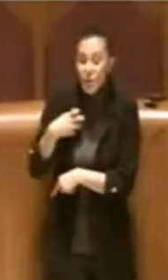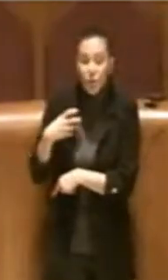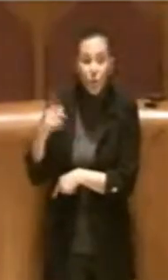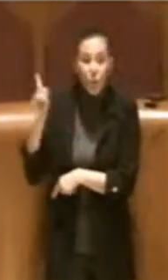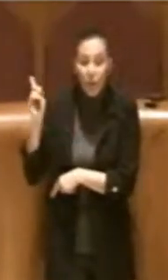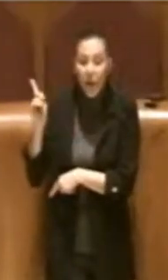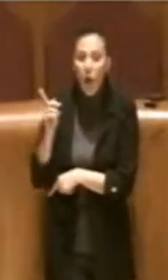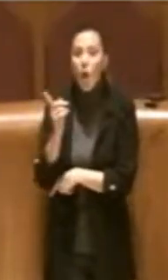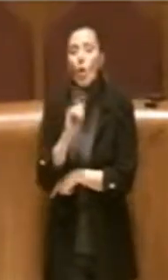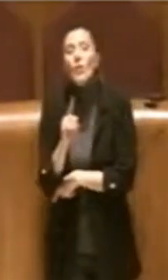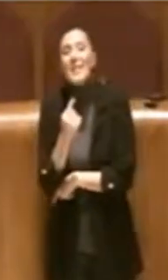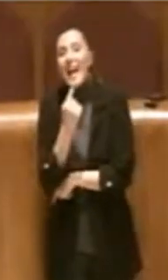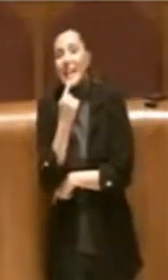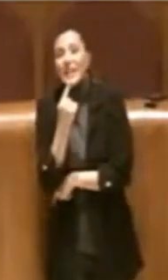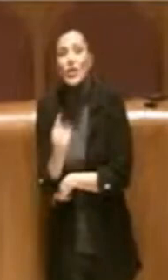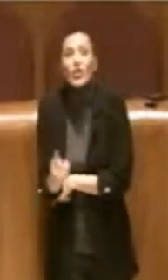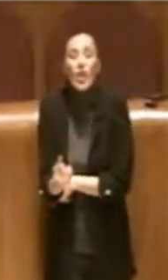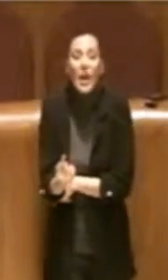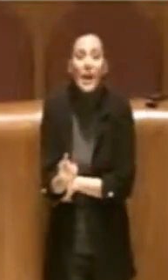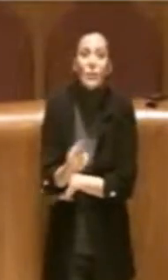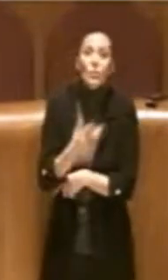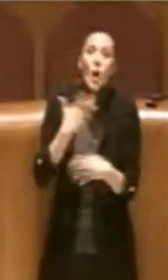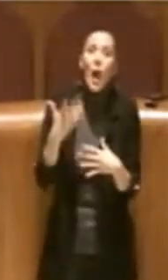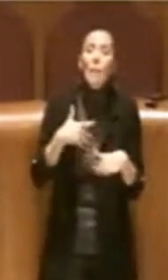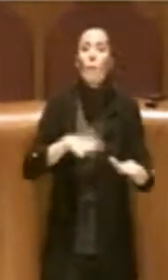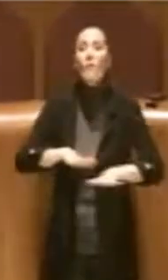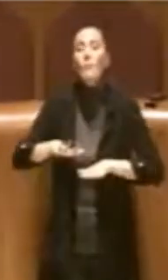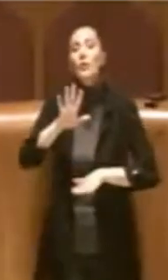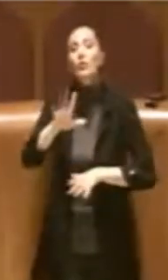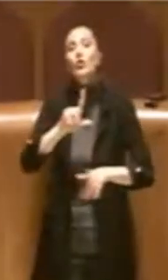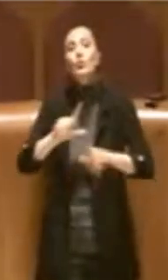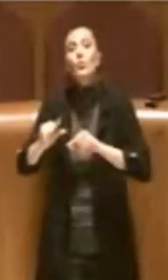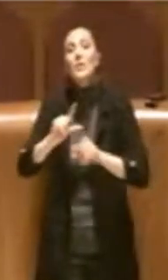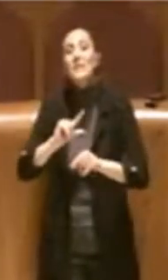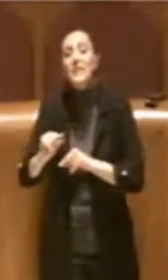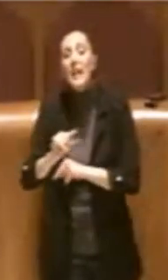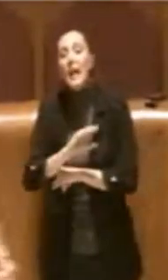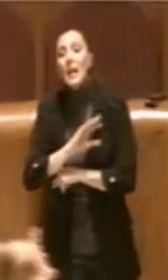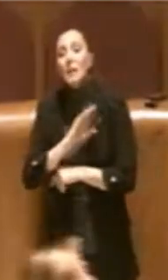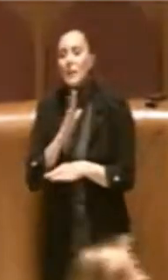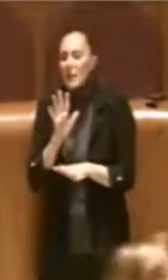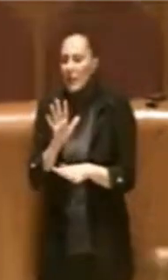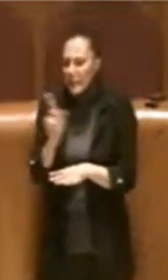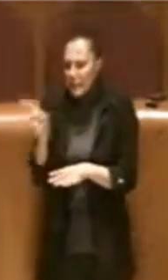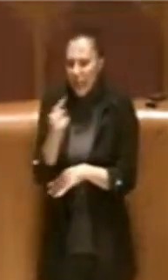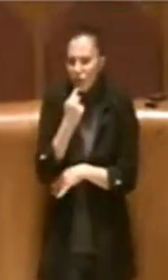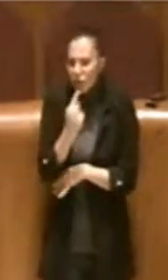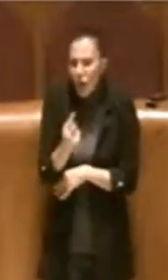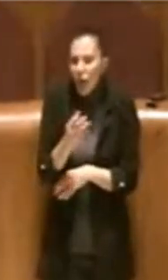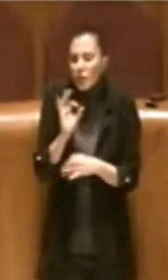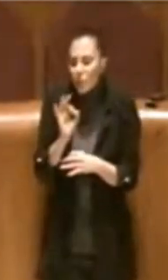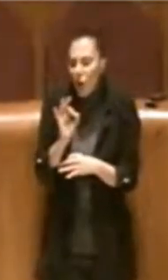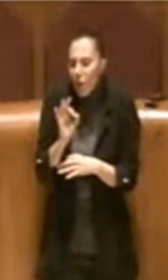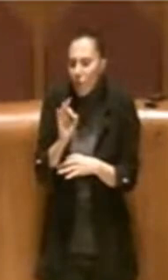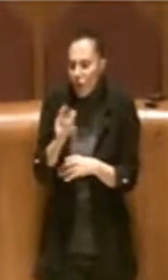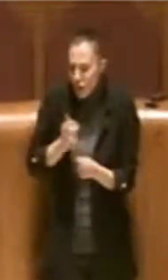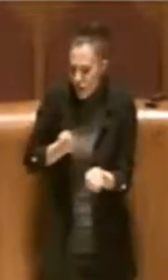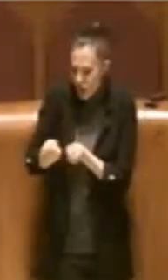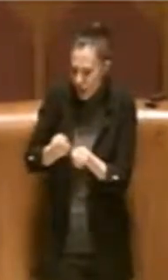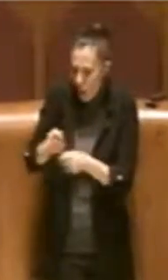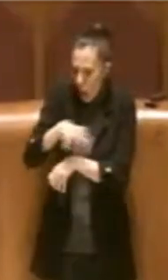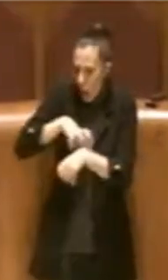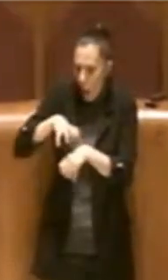non sta dicendo al Movimento 5 Stelle o qualche cosa, sta dicendo: guardate che la gestione